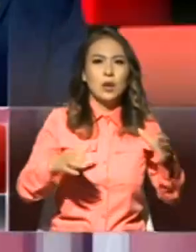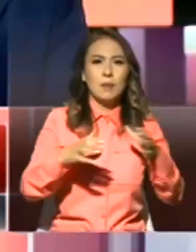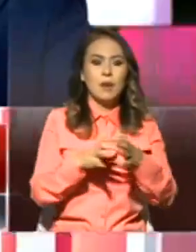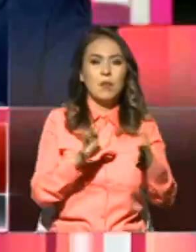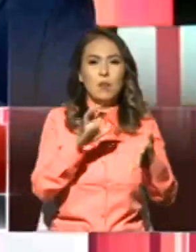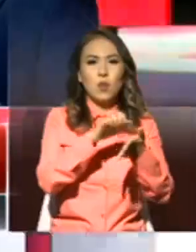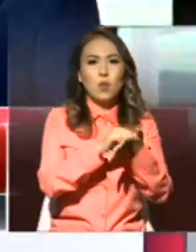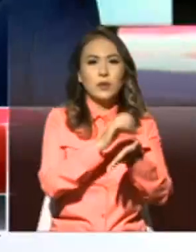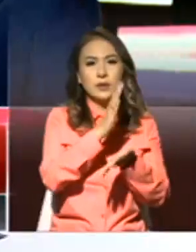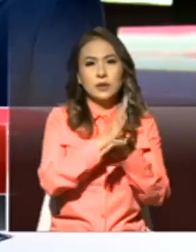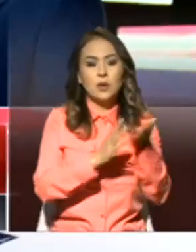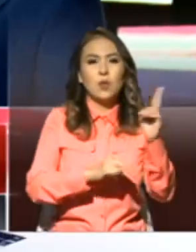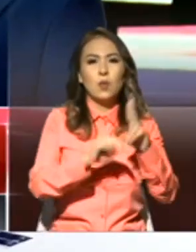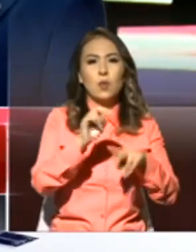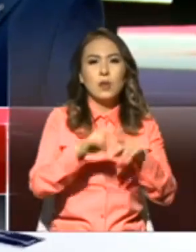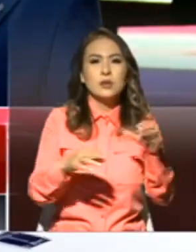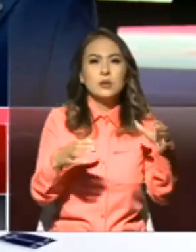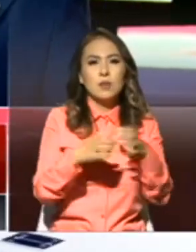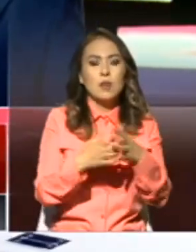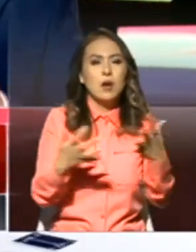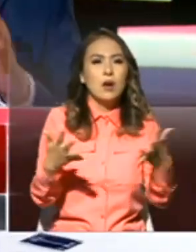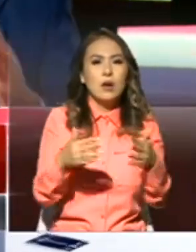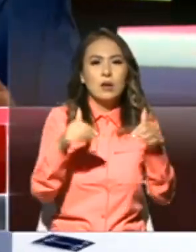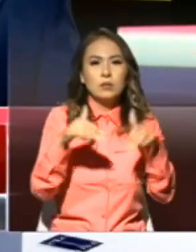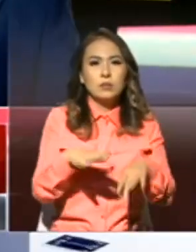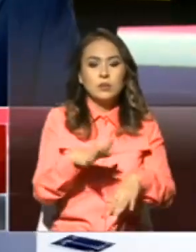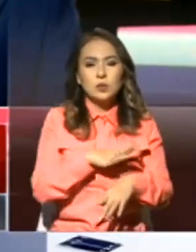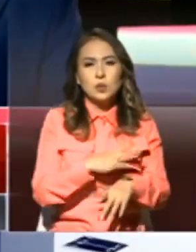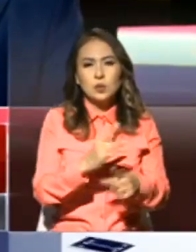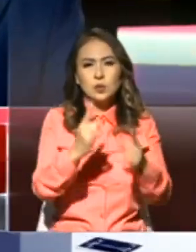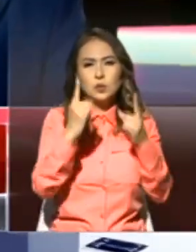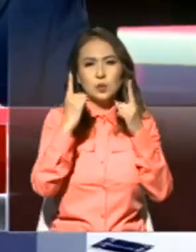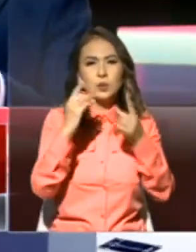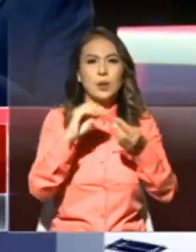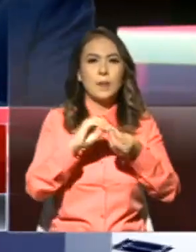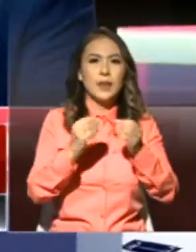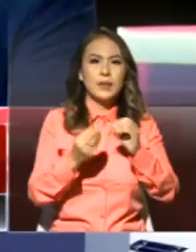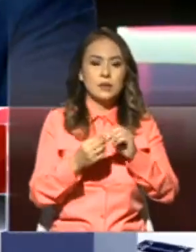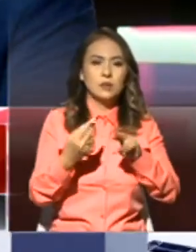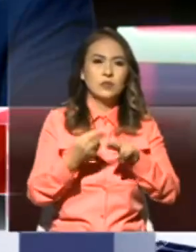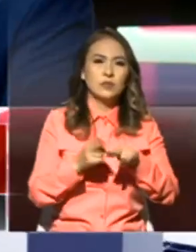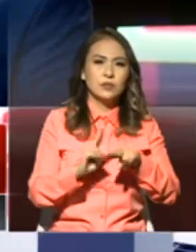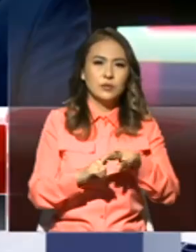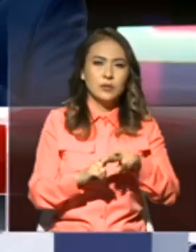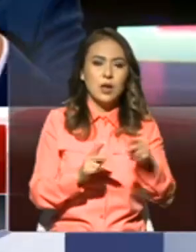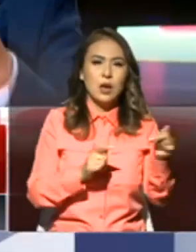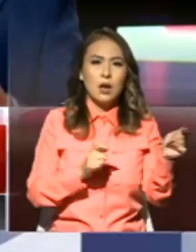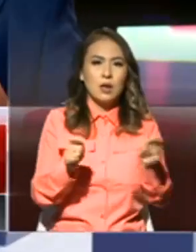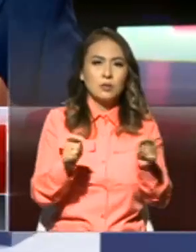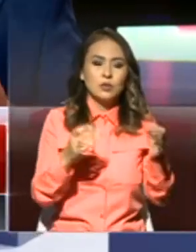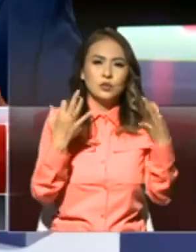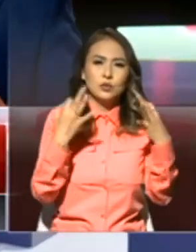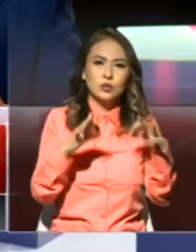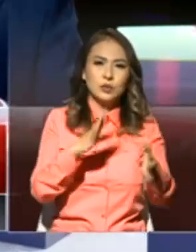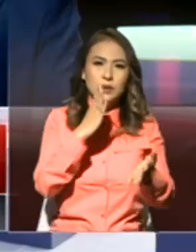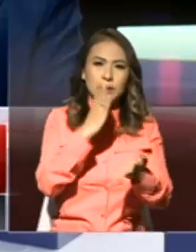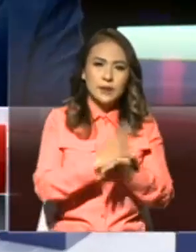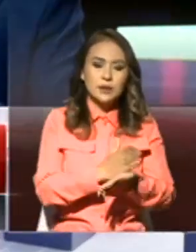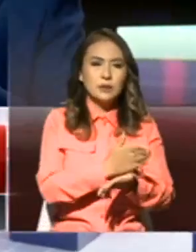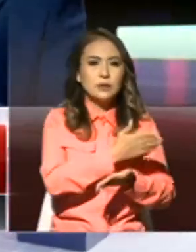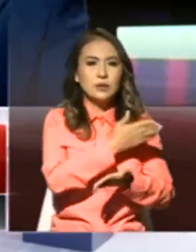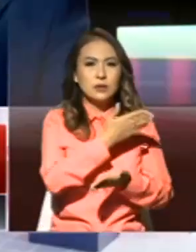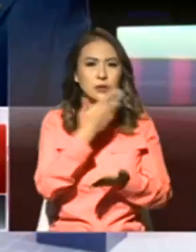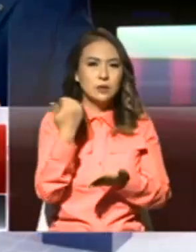қойды. Ол құрылыс компания ол ақшаны қалай қабылдады, ол өте күрделі мәселелер. Оның жаңағы әкімшіліктің рұқсаты бар ма ол құрылыс компаниясындағы